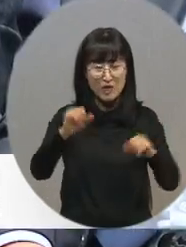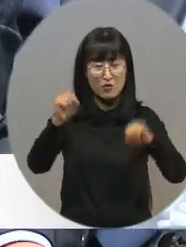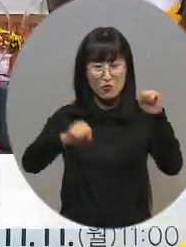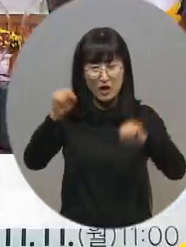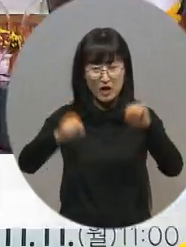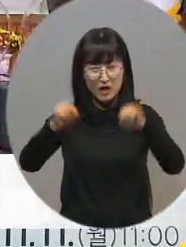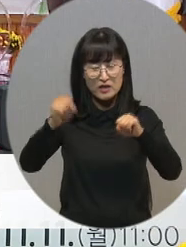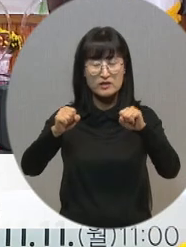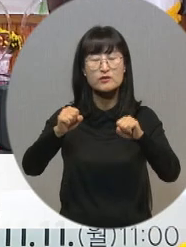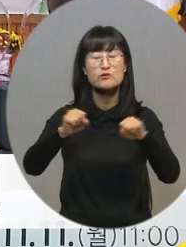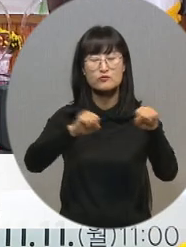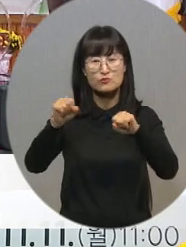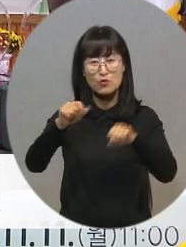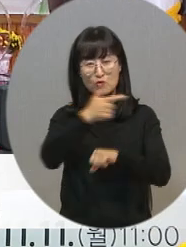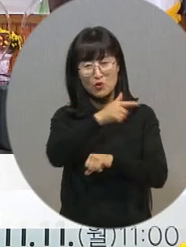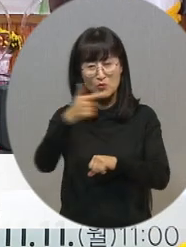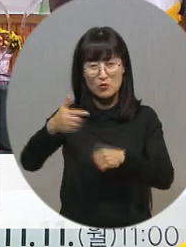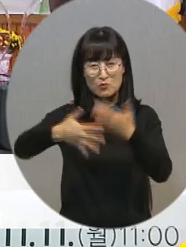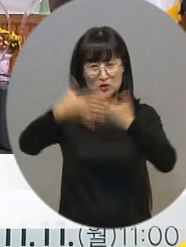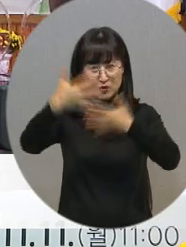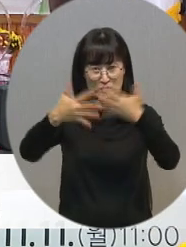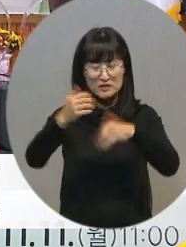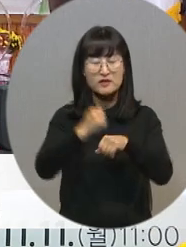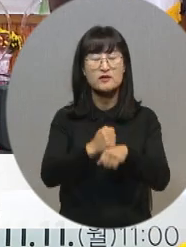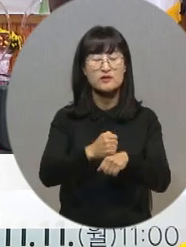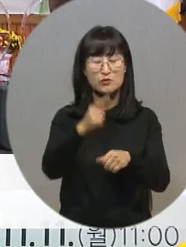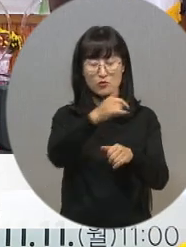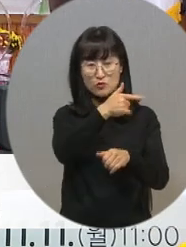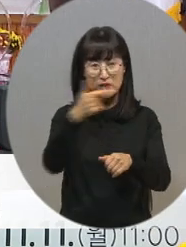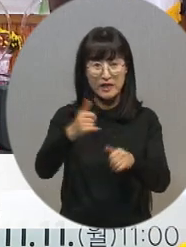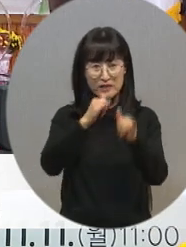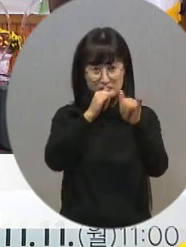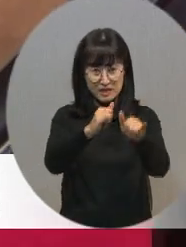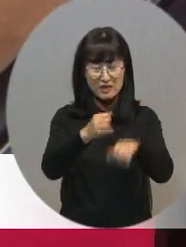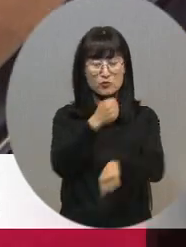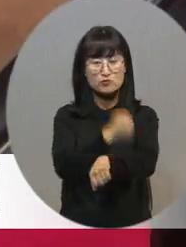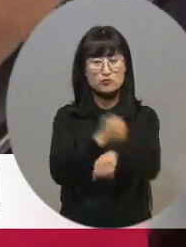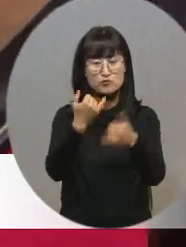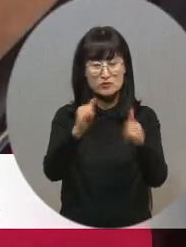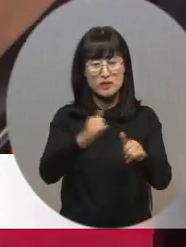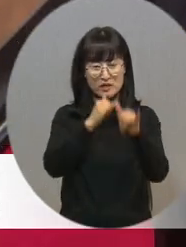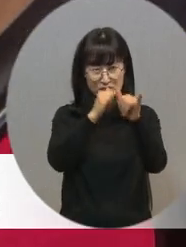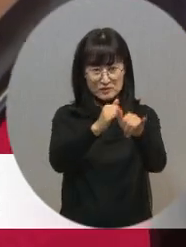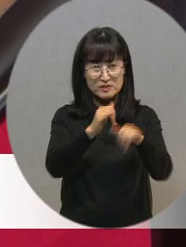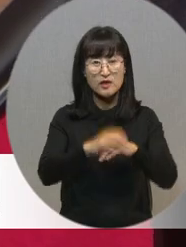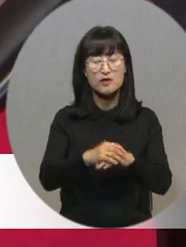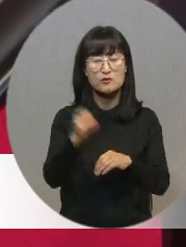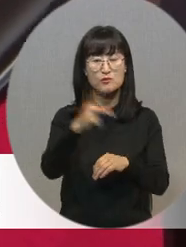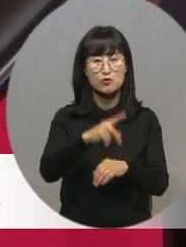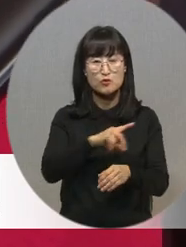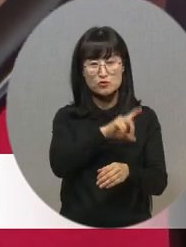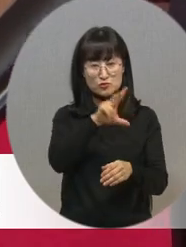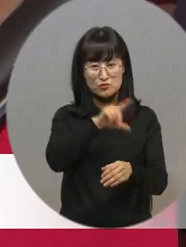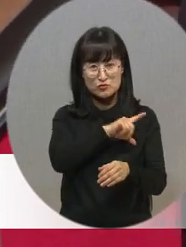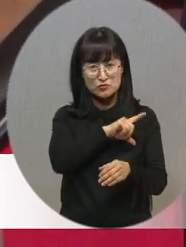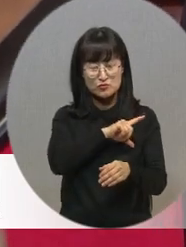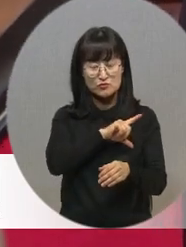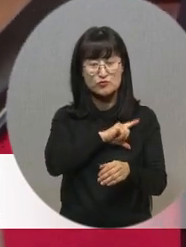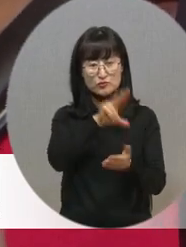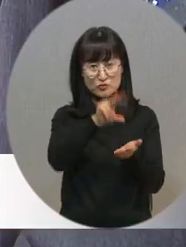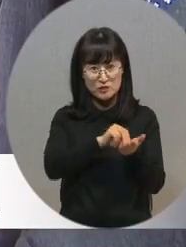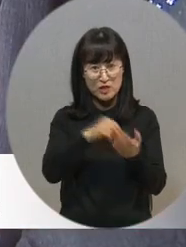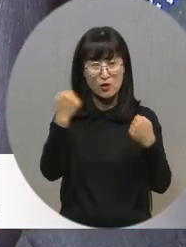시작으로 전남도 농업인 대상 수여, 유공자 표창, 주제 공연, 퍼포먼스 순으로